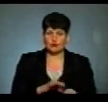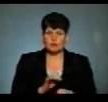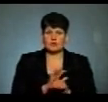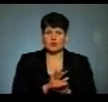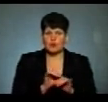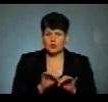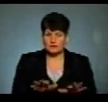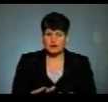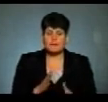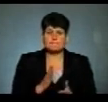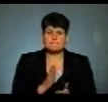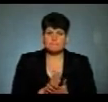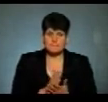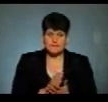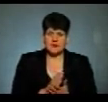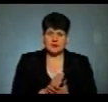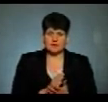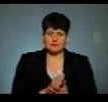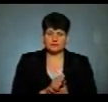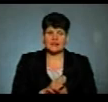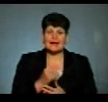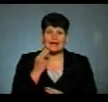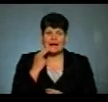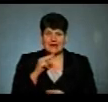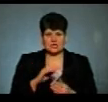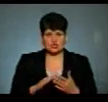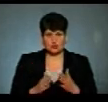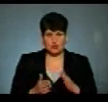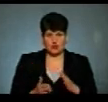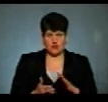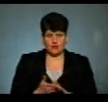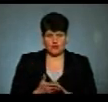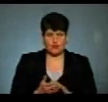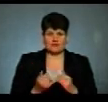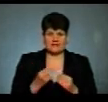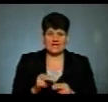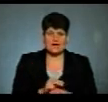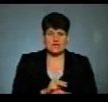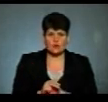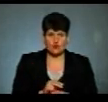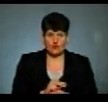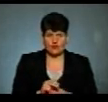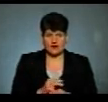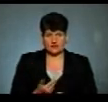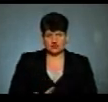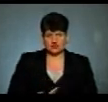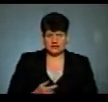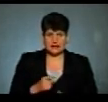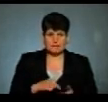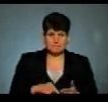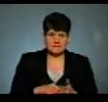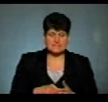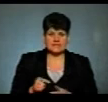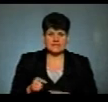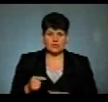коронавірусом, маємо, запевняю вас, найкращі умови для перебування і лікування жителів міста і